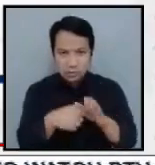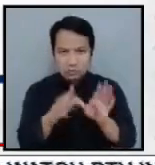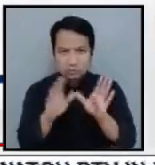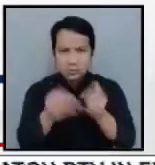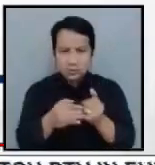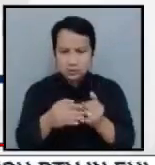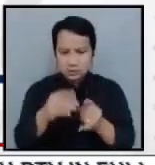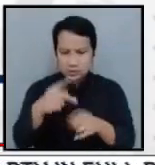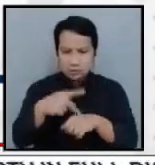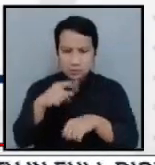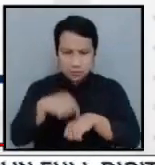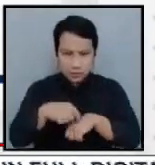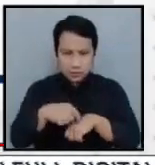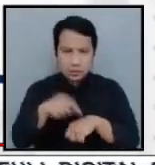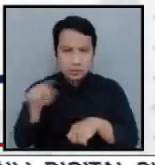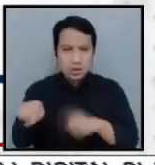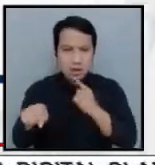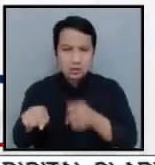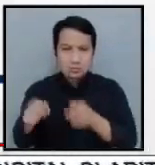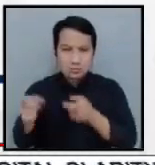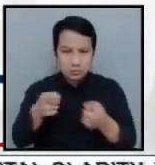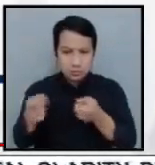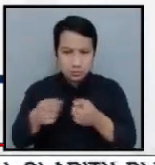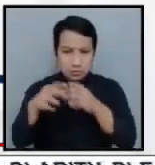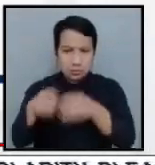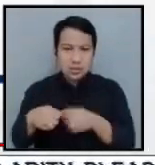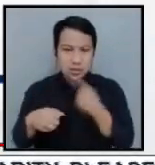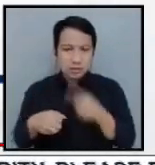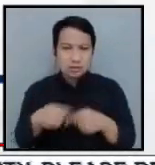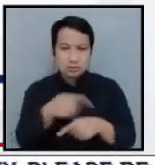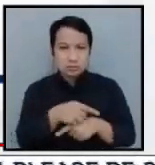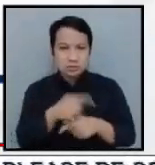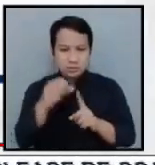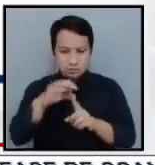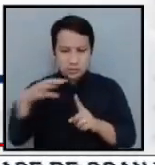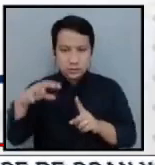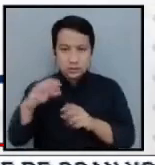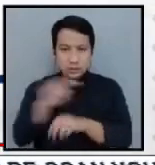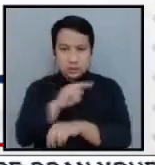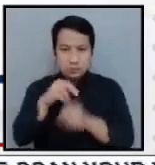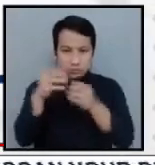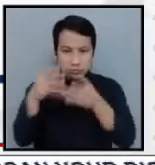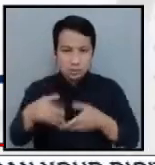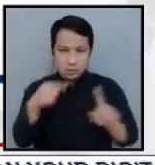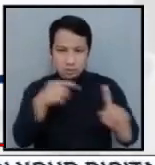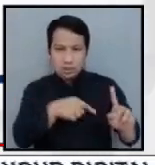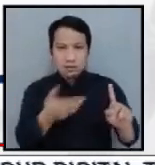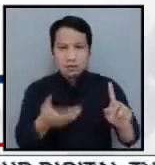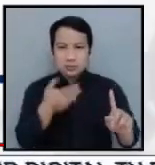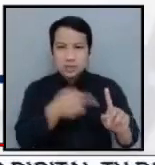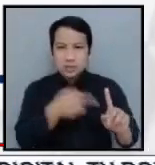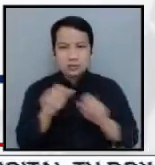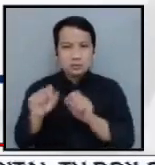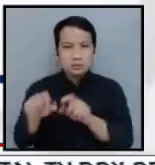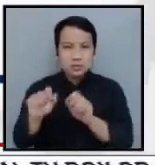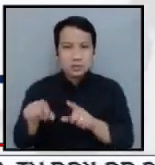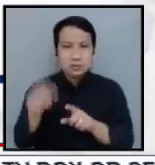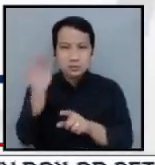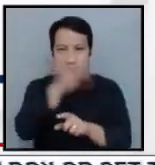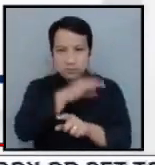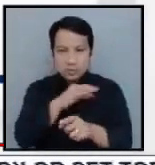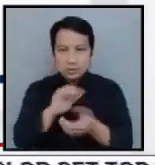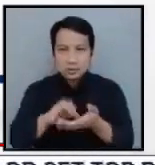City. Naaresto sa operasyon ng isang Pakistani national na pinaniniwalaang nagbebenta ng mga peking